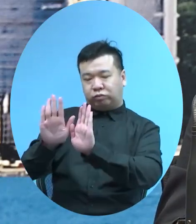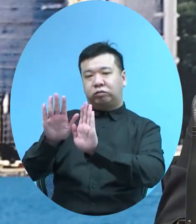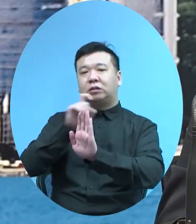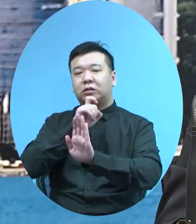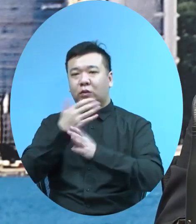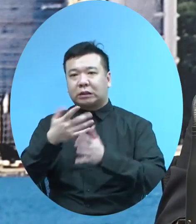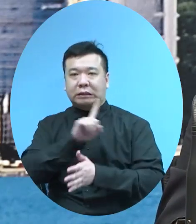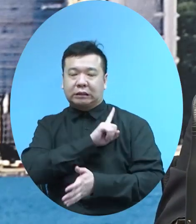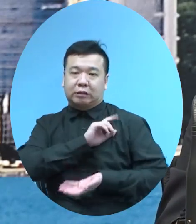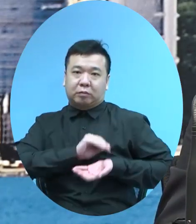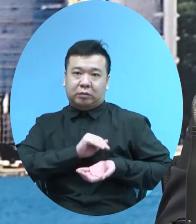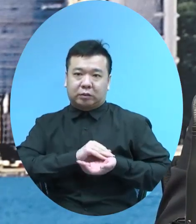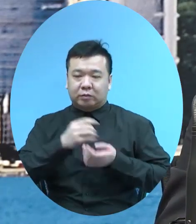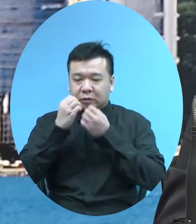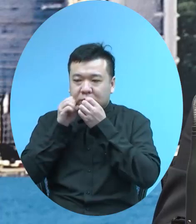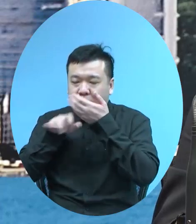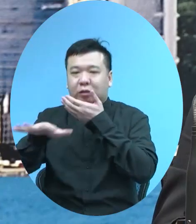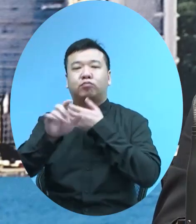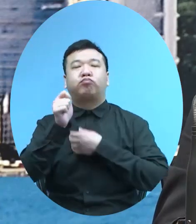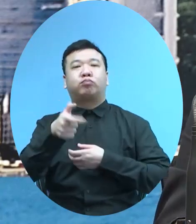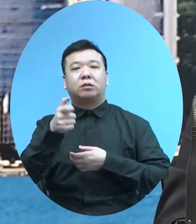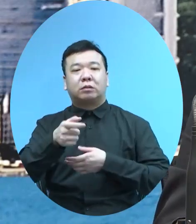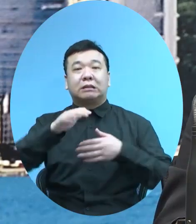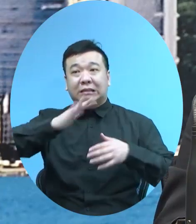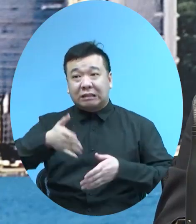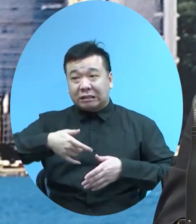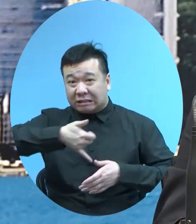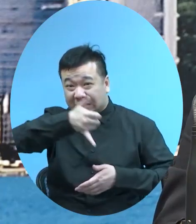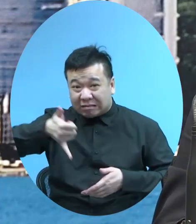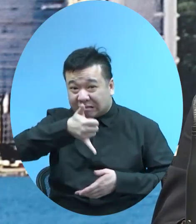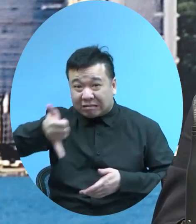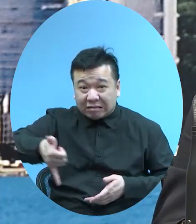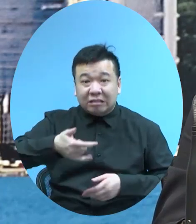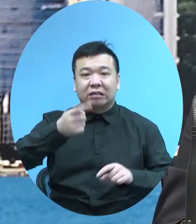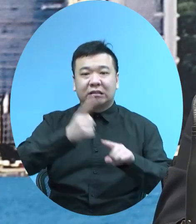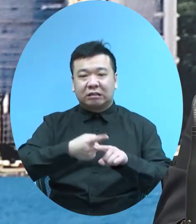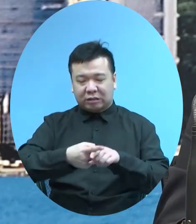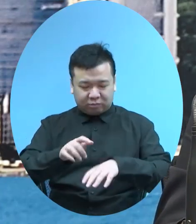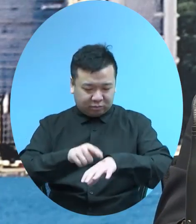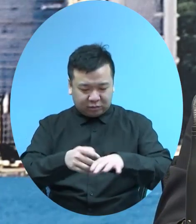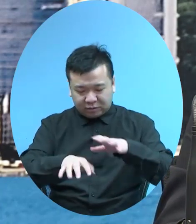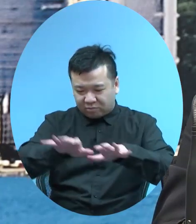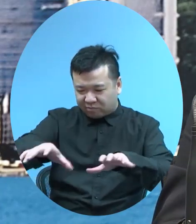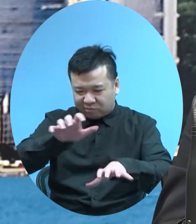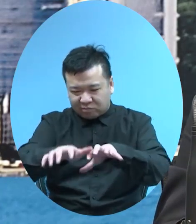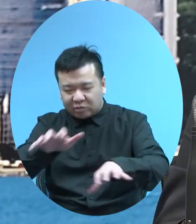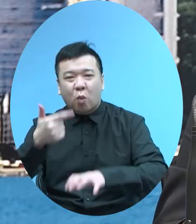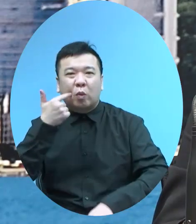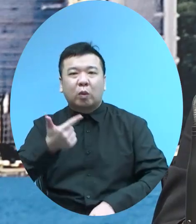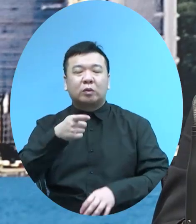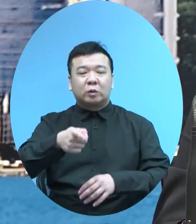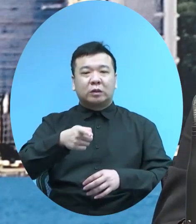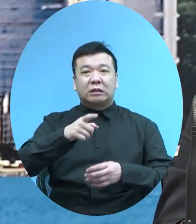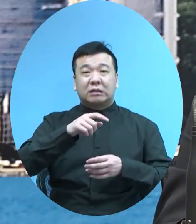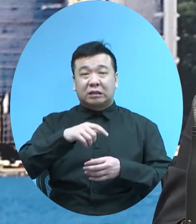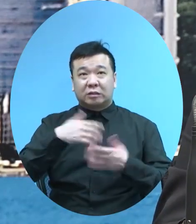病嘅話咧，咁可能防止你傳染別人咯。咁但係你去街咧，好多時你都會摸咗好多公共設施啊嘛。咁公共設施你